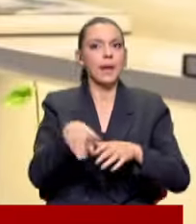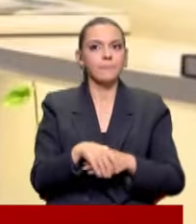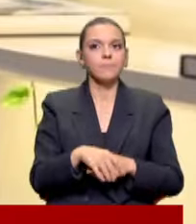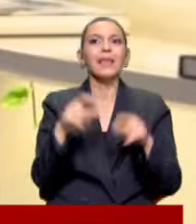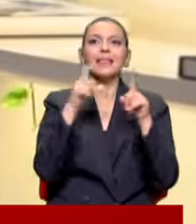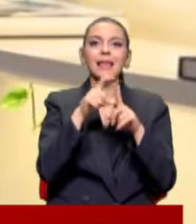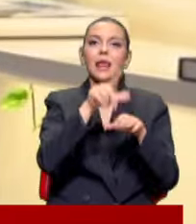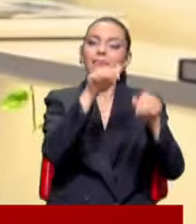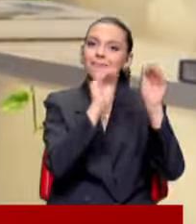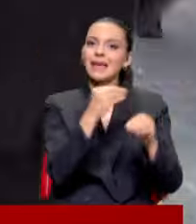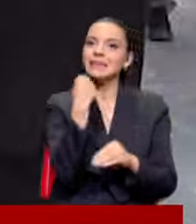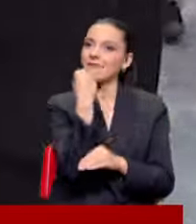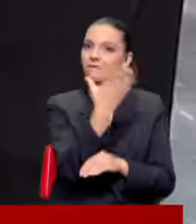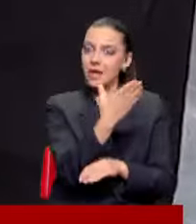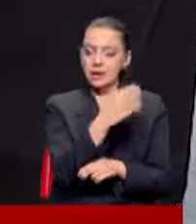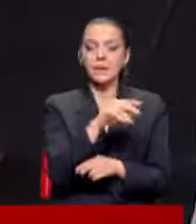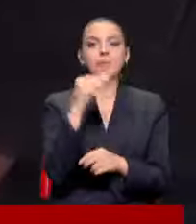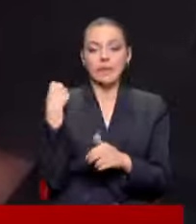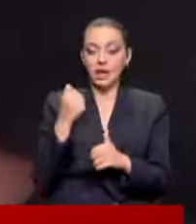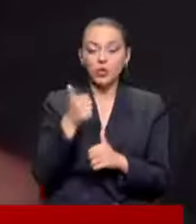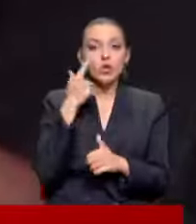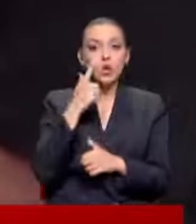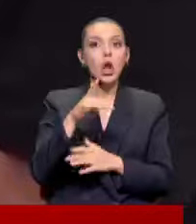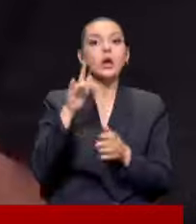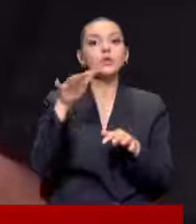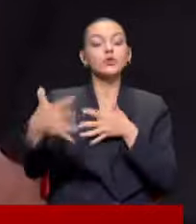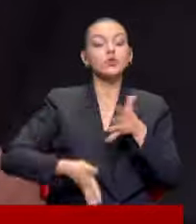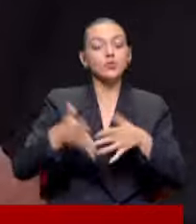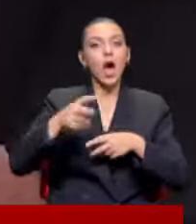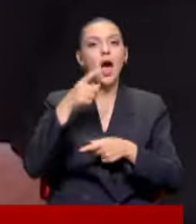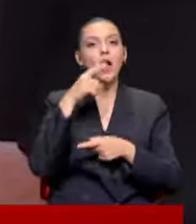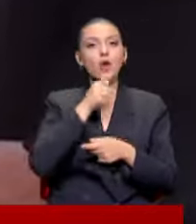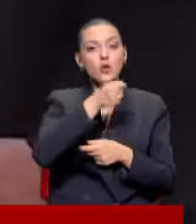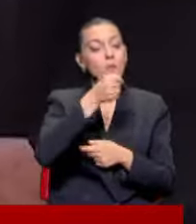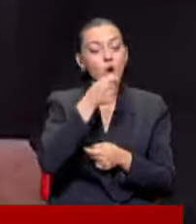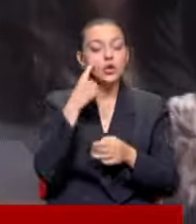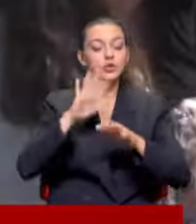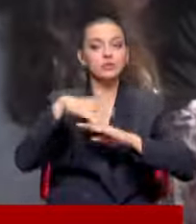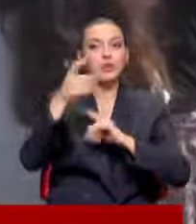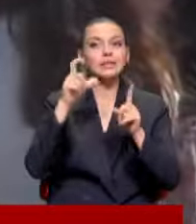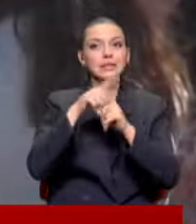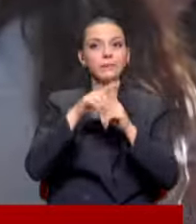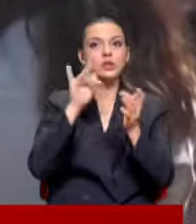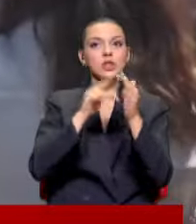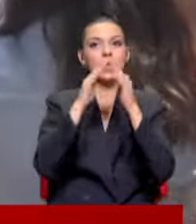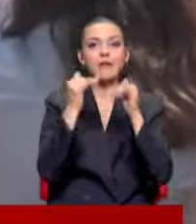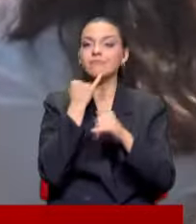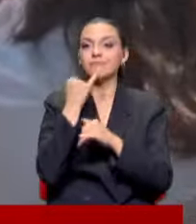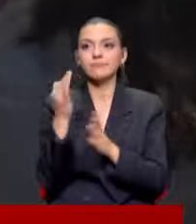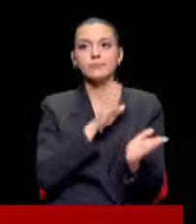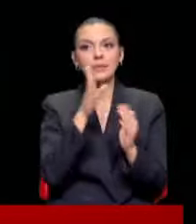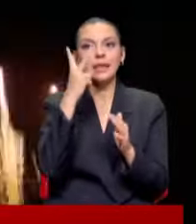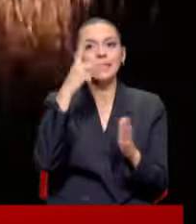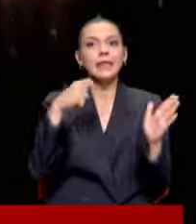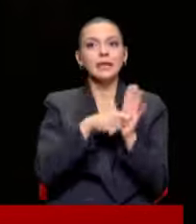destek çıkarak yanında durdu. Yeni günde de sokak röportajı sonrası tutuklanan Dilruba'yı cezaevinde ziyaret etti. İki ismi